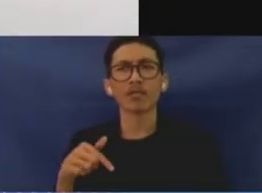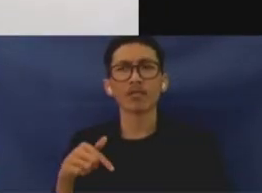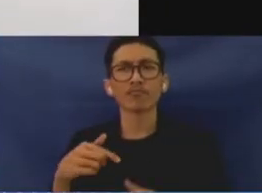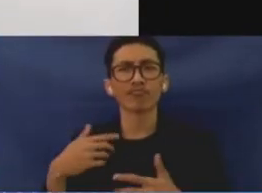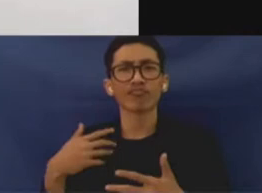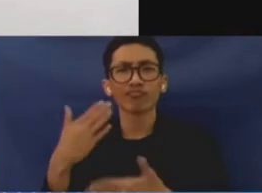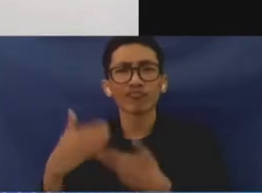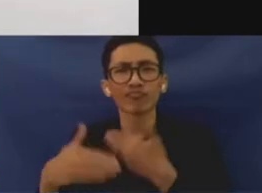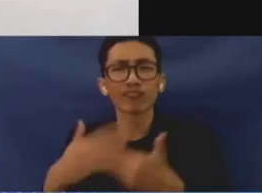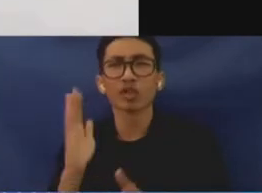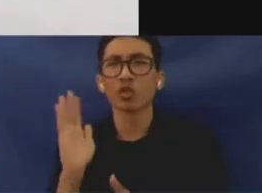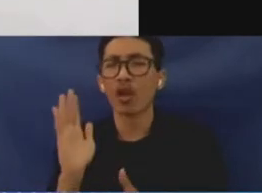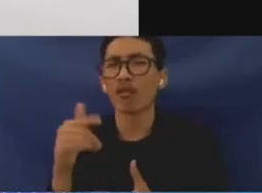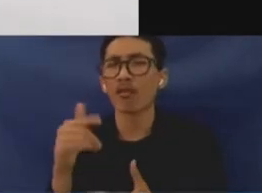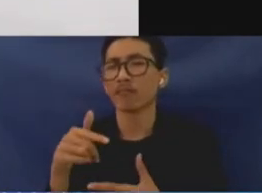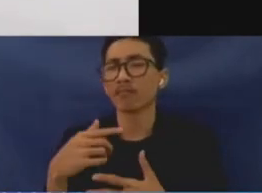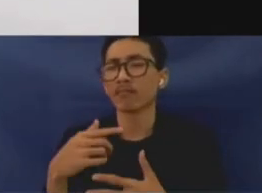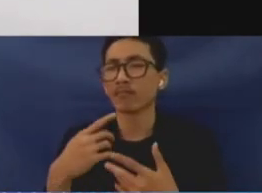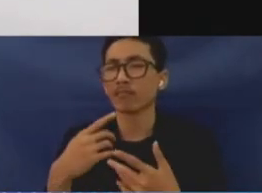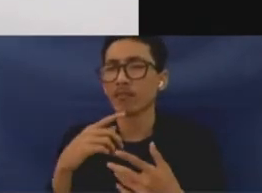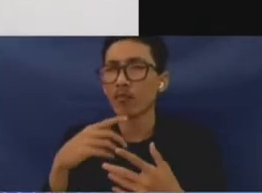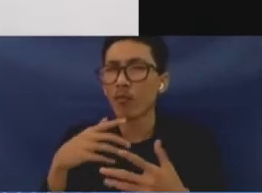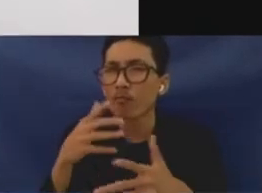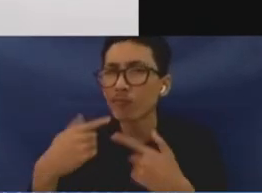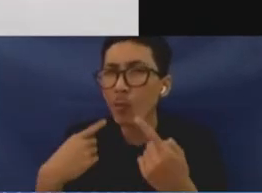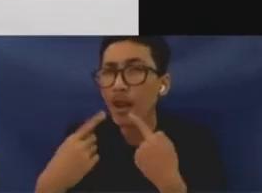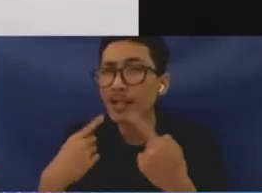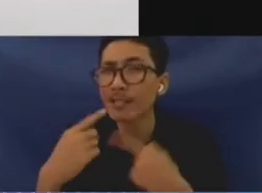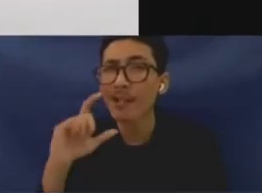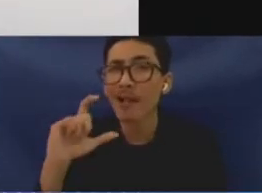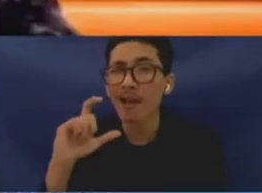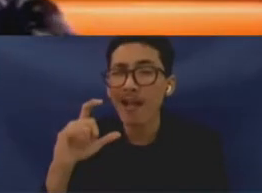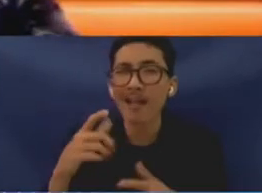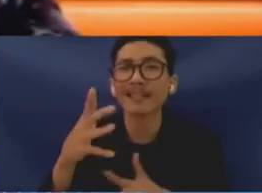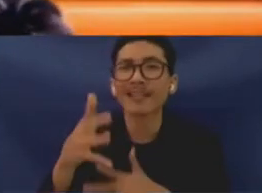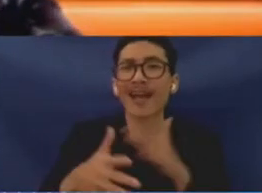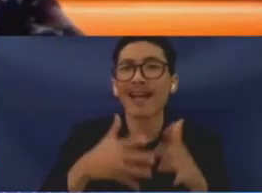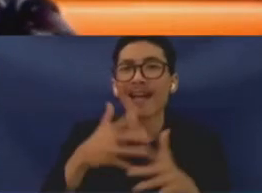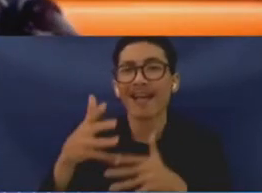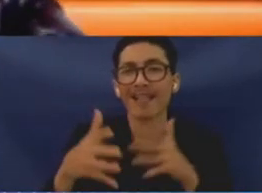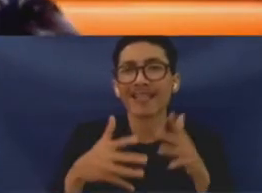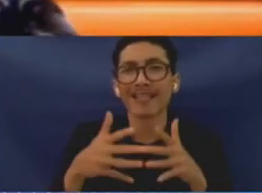kita di rumah berkomunikasi pakai bahasa isyarat gitu.